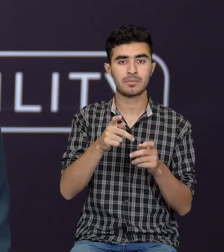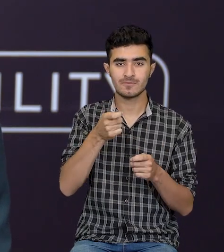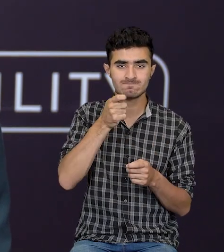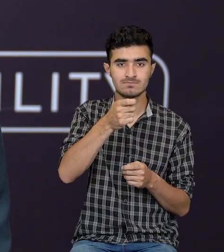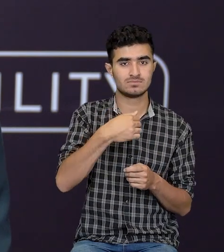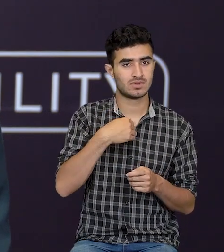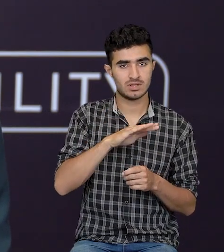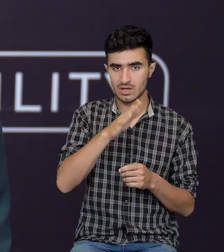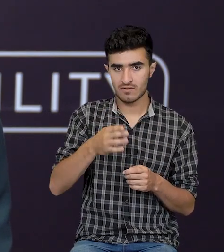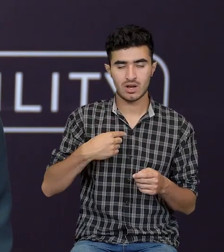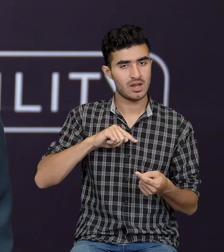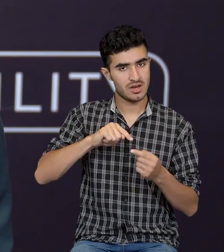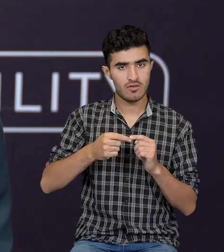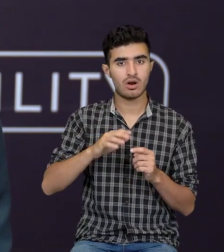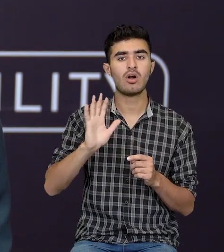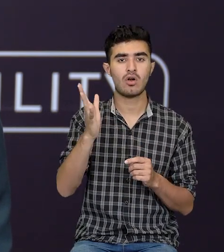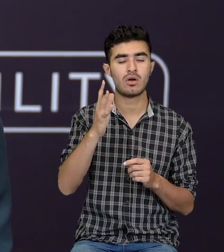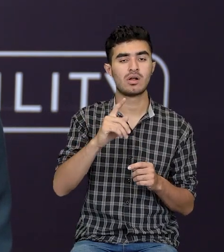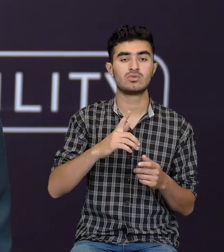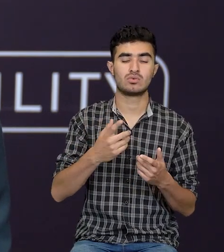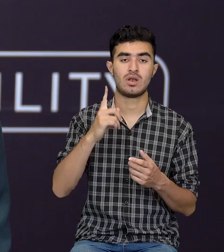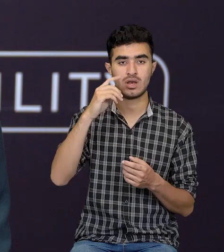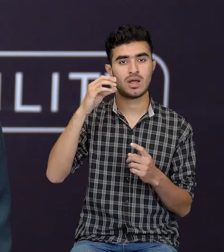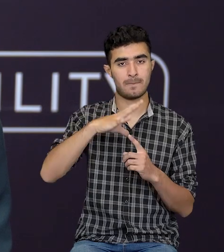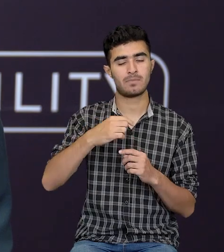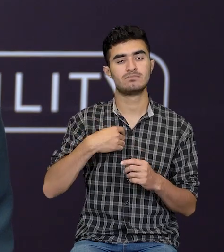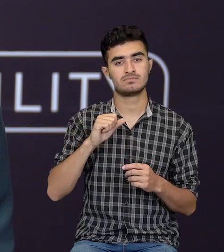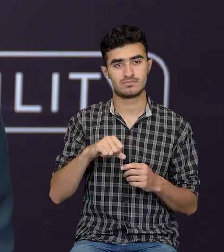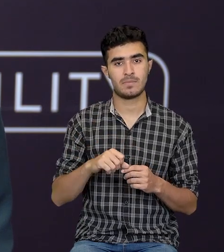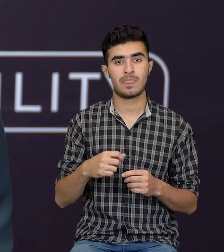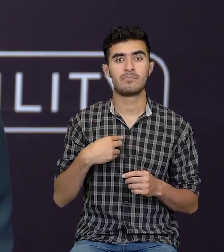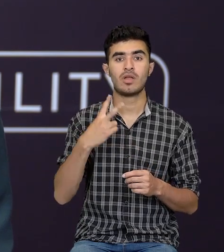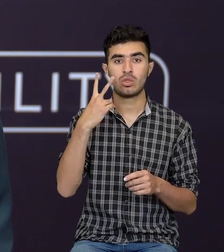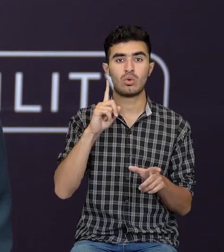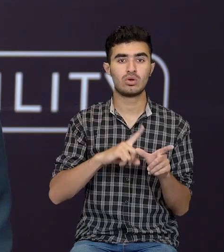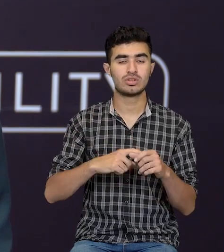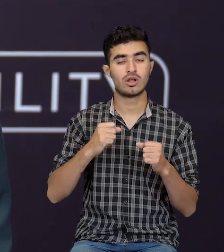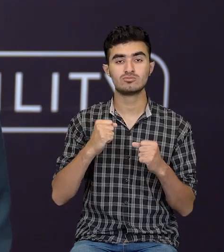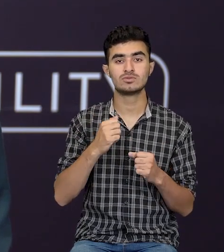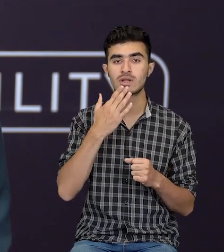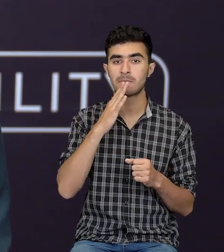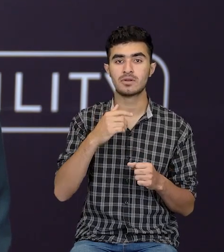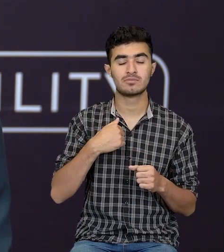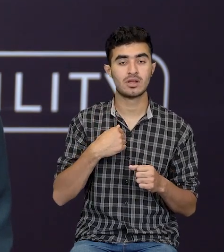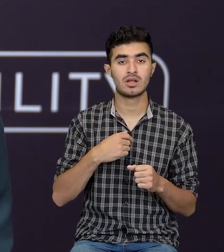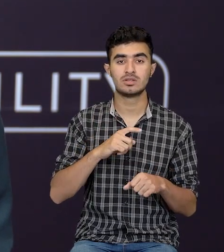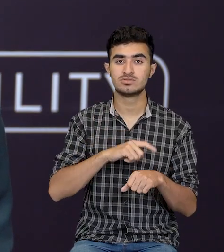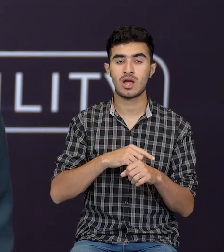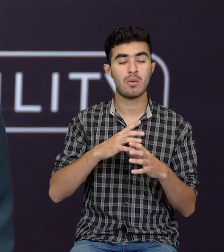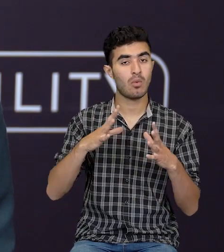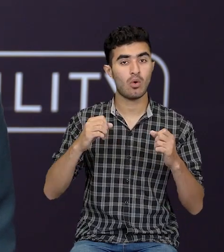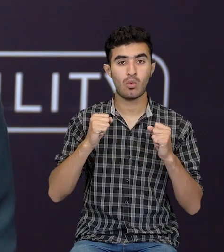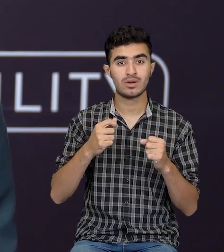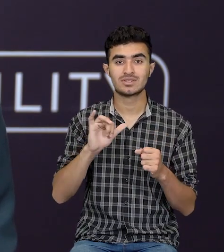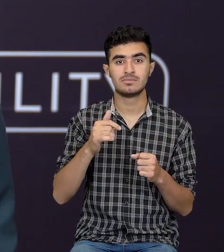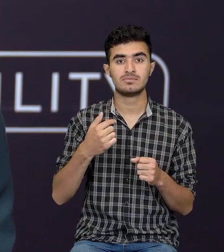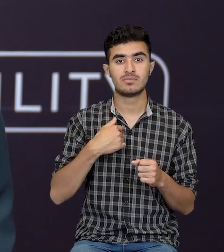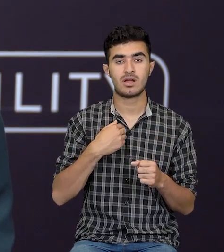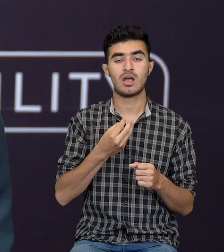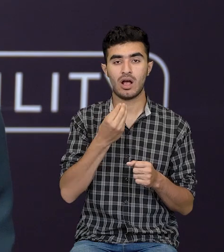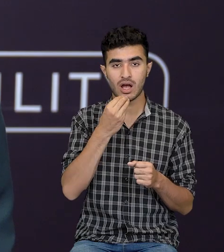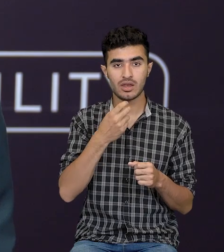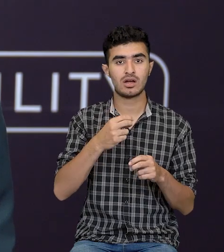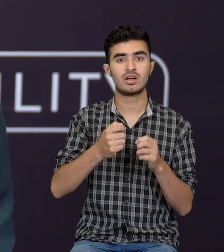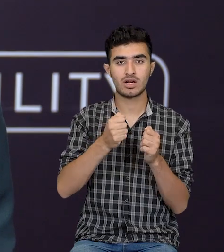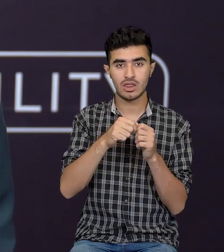थी, मुझे पता था कि जिस दिन मैं पाकिस्तान में नेशनल चैंपियन बनूँगा और इंटरनेशनल टूर मिलेगा, उसी दिन ही मुझे कुछ सुकून मिलेगा।